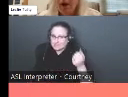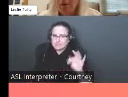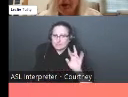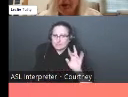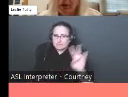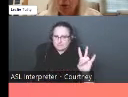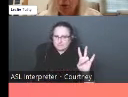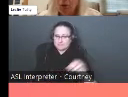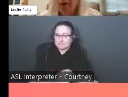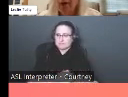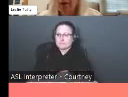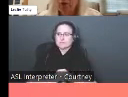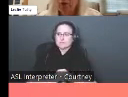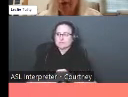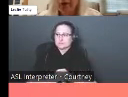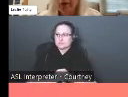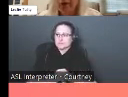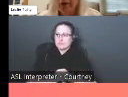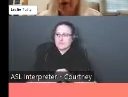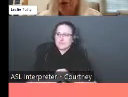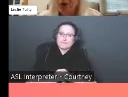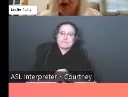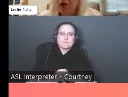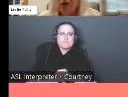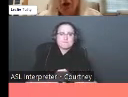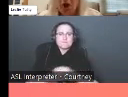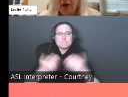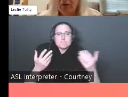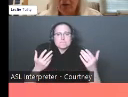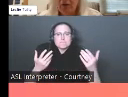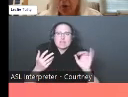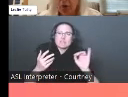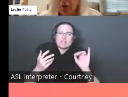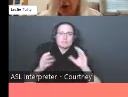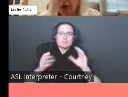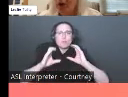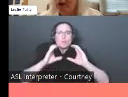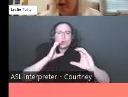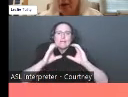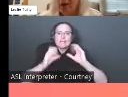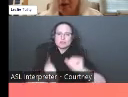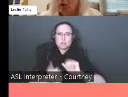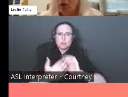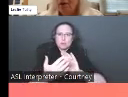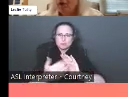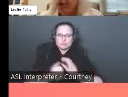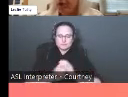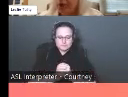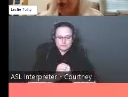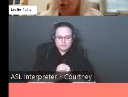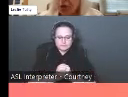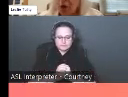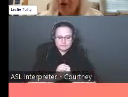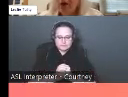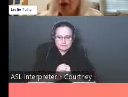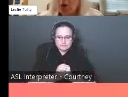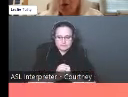de 1977 ici. Il s'agissait d'une approche de